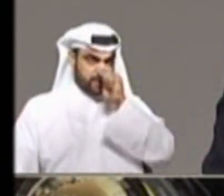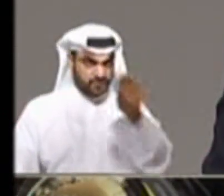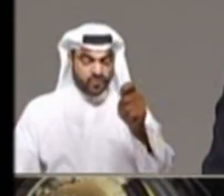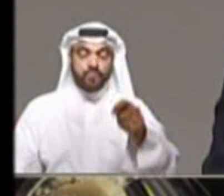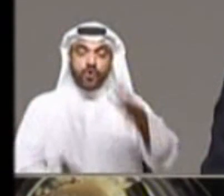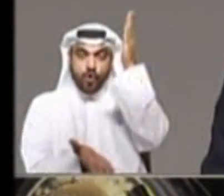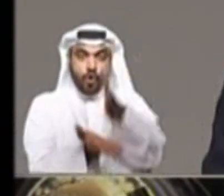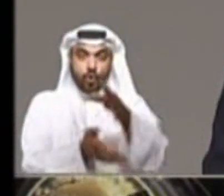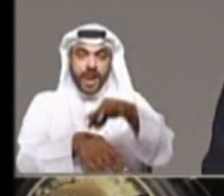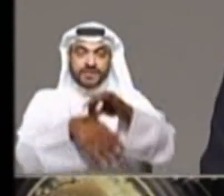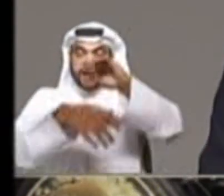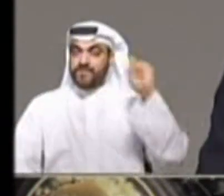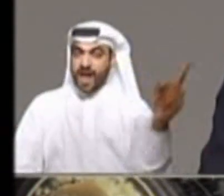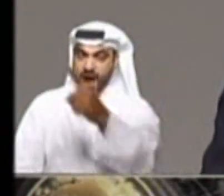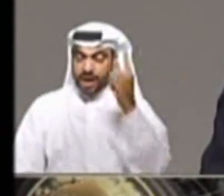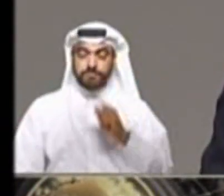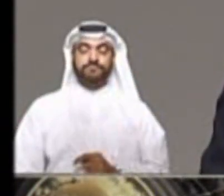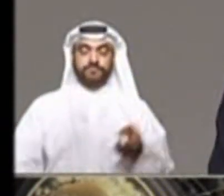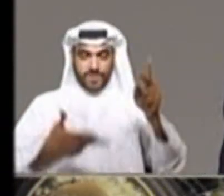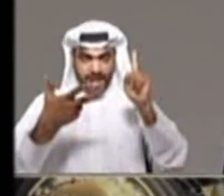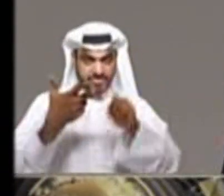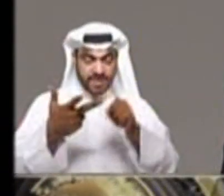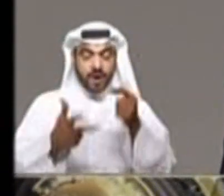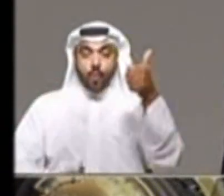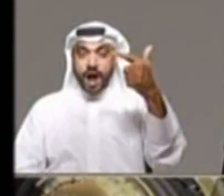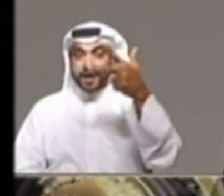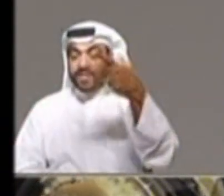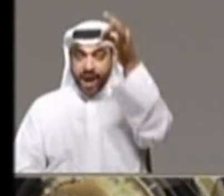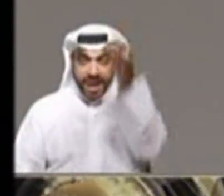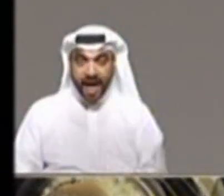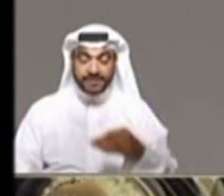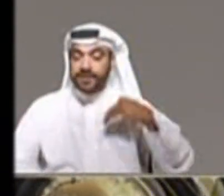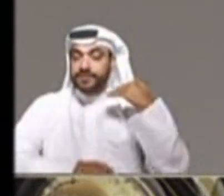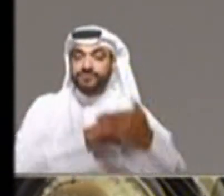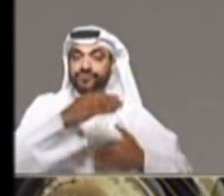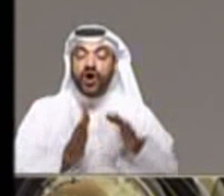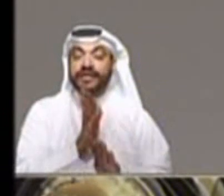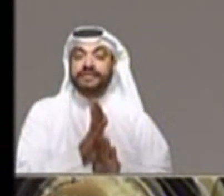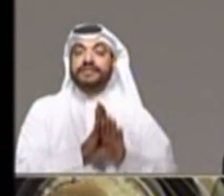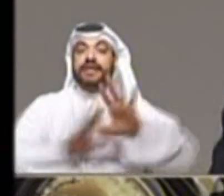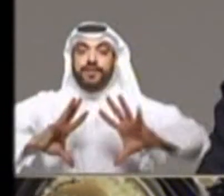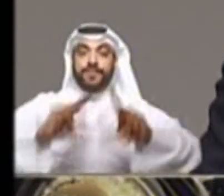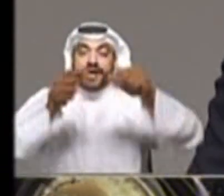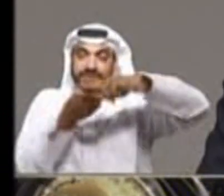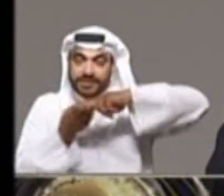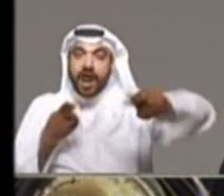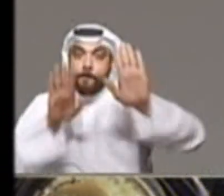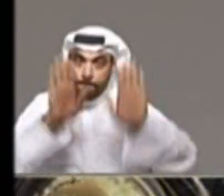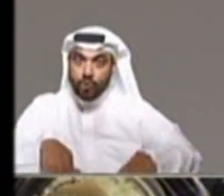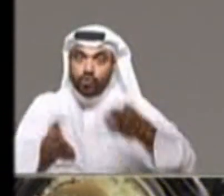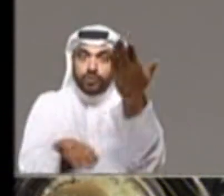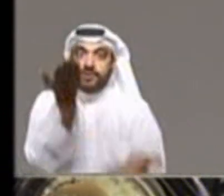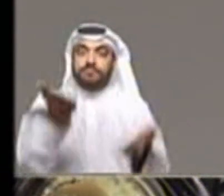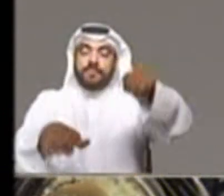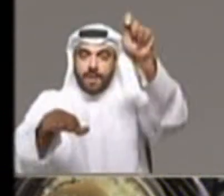منتهكي حقوق الإنسان في العالم؟ هل شروط استدامة التنمية والسلام متوفرة بشكل عادل في